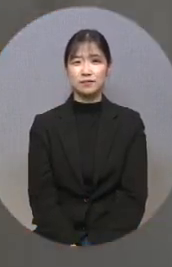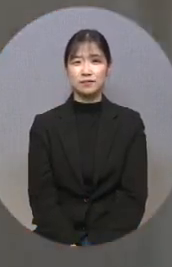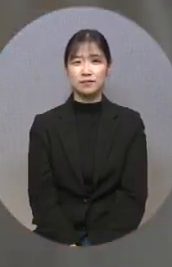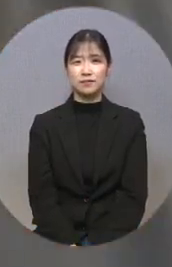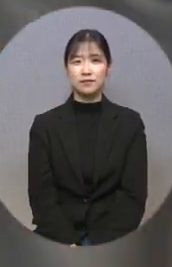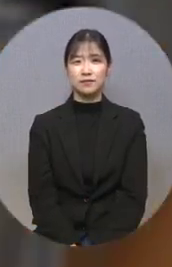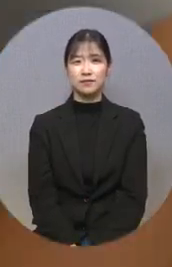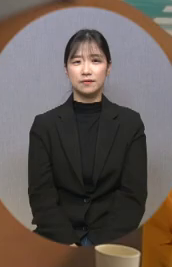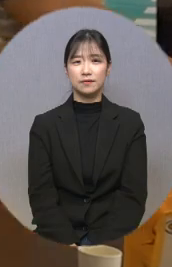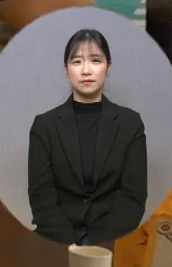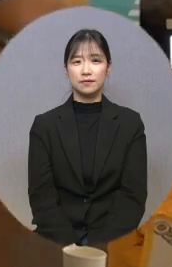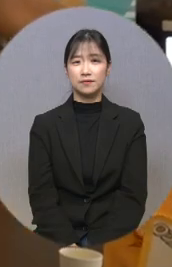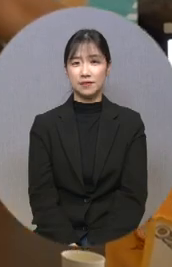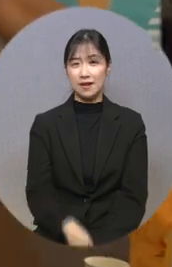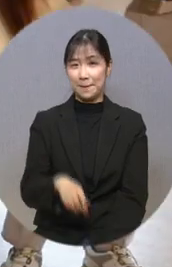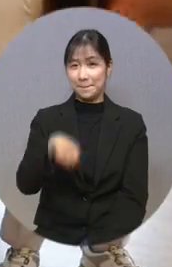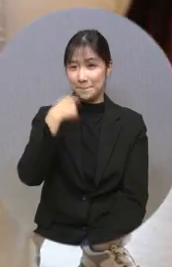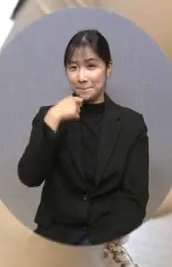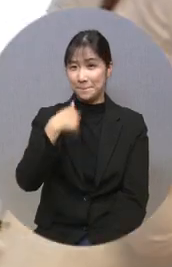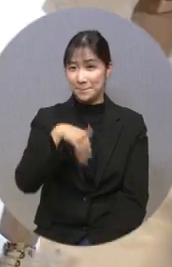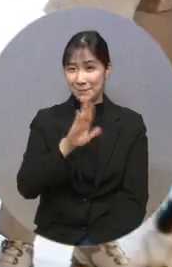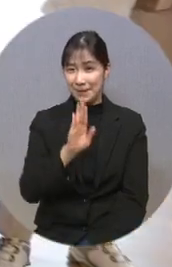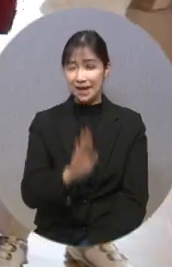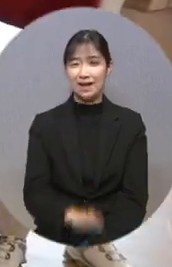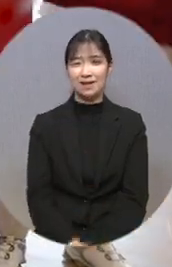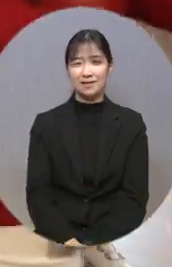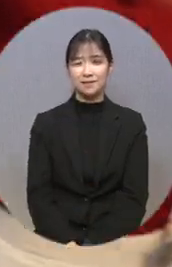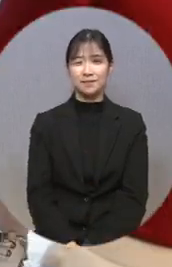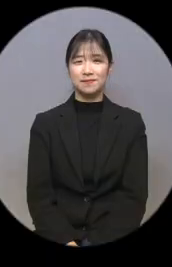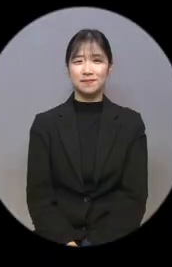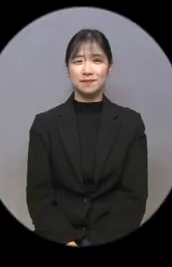우와. 밥 먹으러 가도 되죠? 우와.